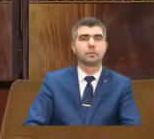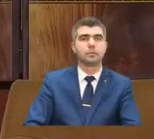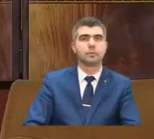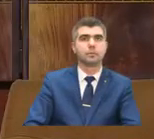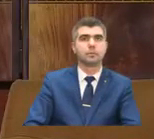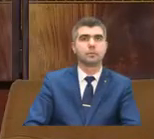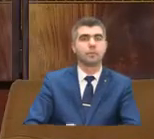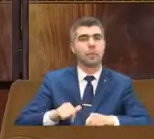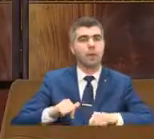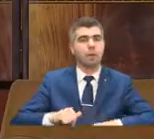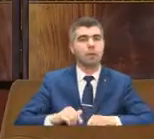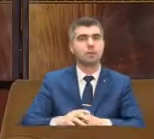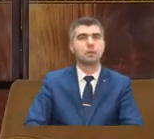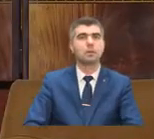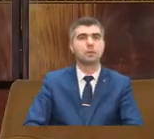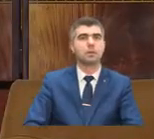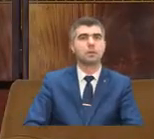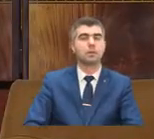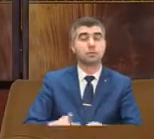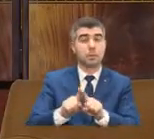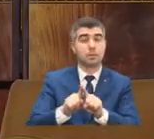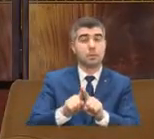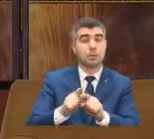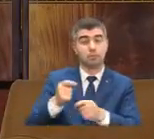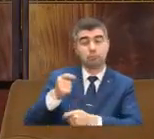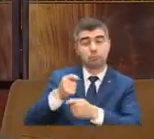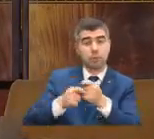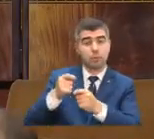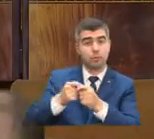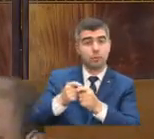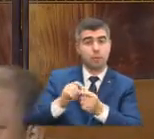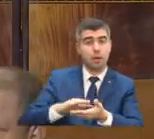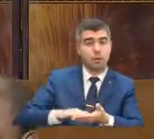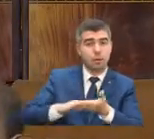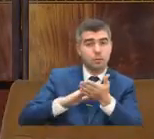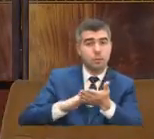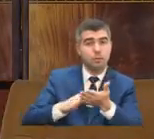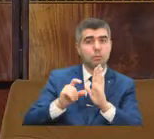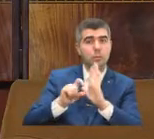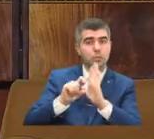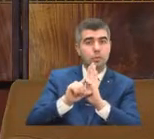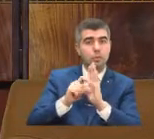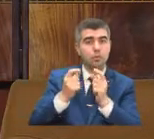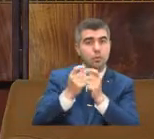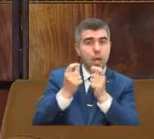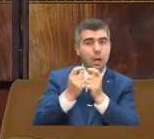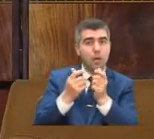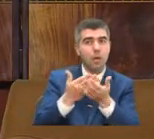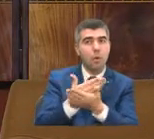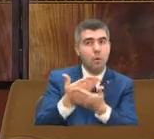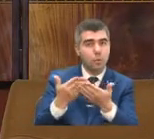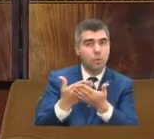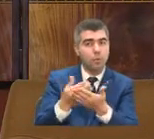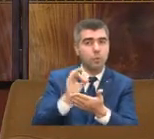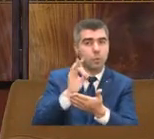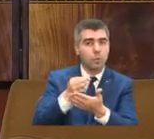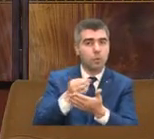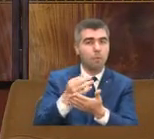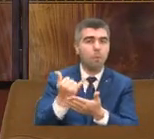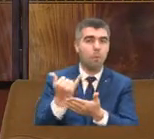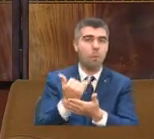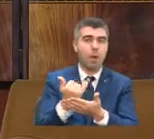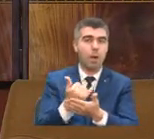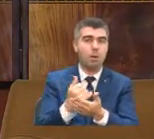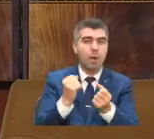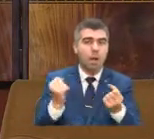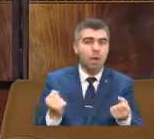سيد الوزير، تشجيع الاستثمار، إنعاش الاستثمار هو مدخل لضمان نمو اقتصادي